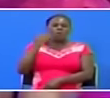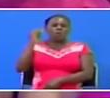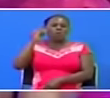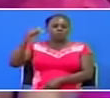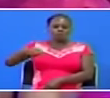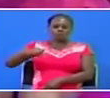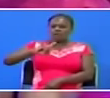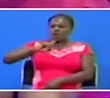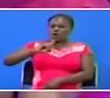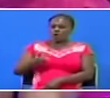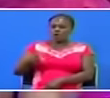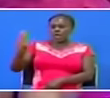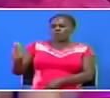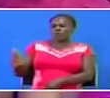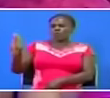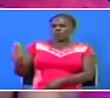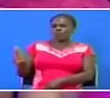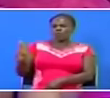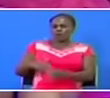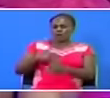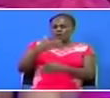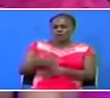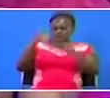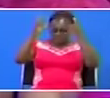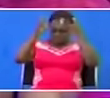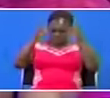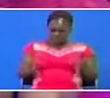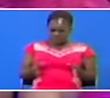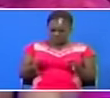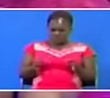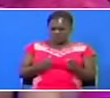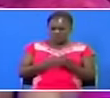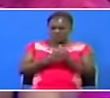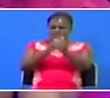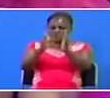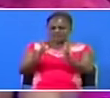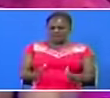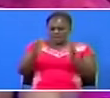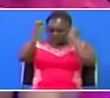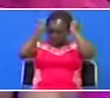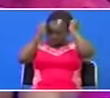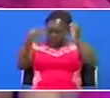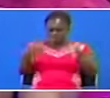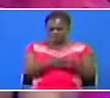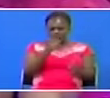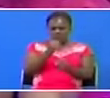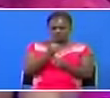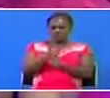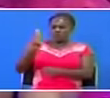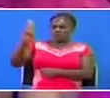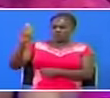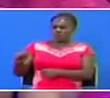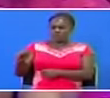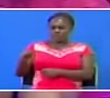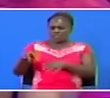kwa amri ya Rais Uhuru Kenyatta. Kenya iliamua kuchukua uamuzi huo baada ya kiongozi wa kikosi hicho kusimamishwa kazi na katibu mkuu wa Umoja